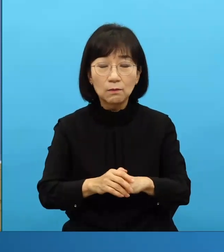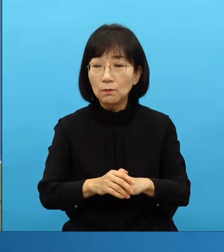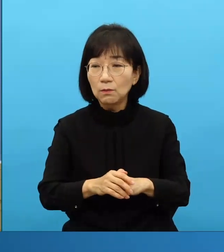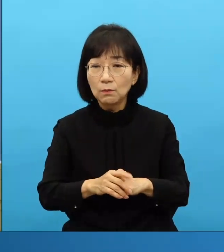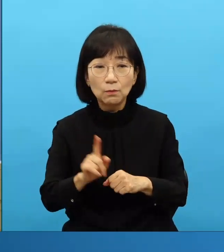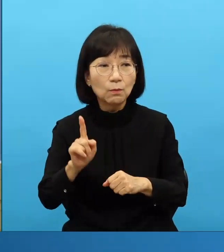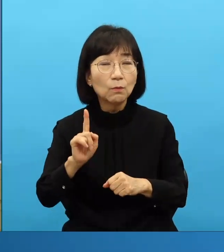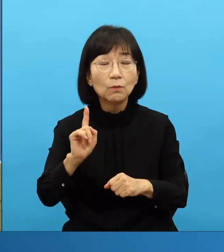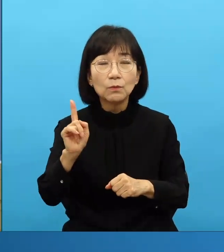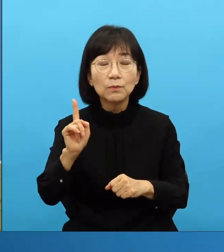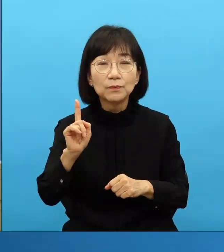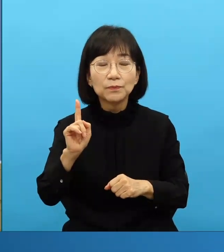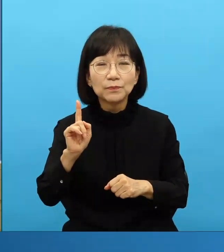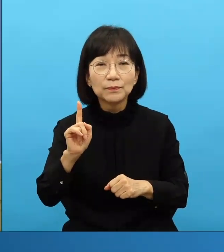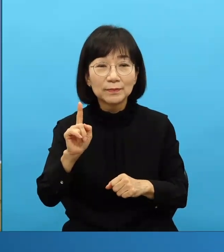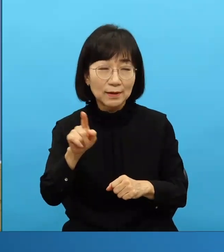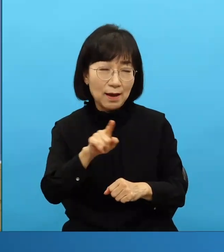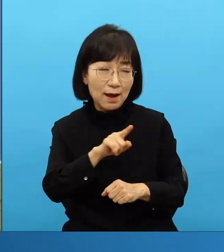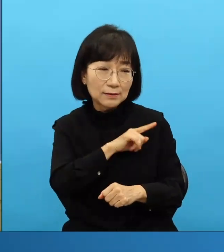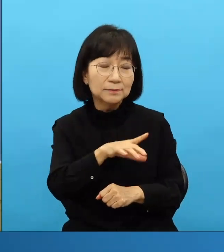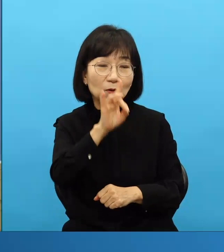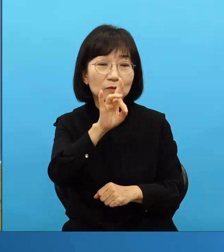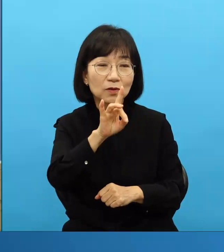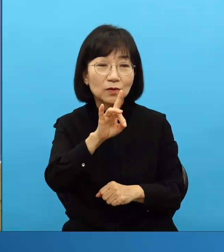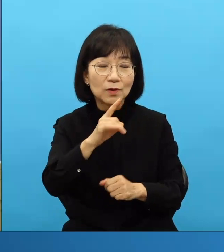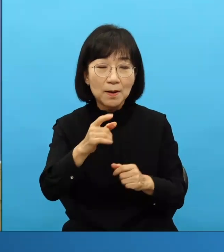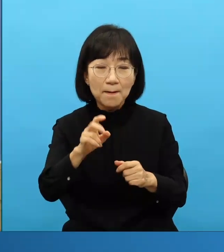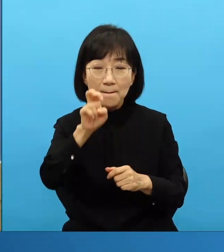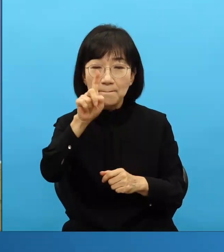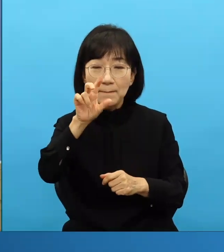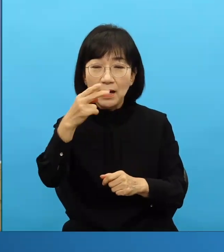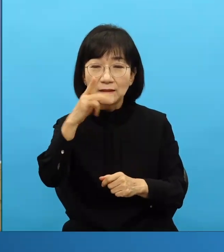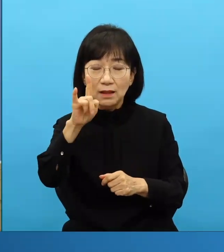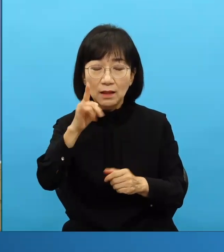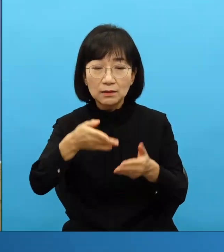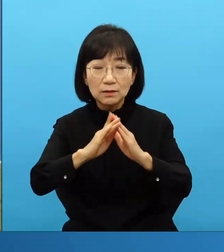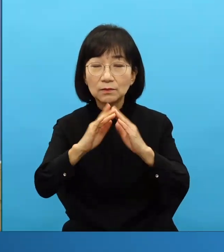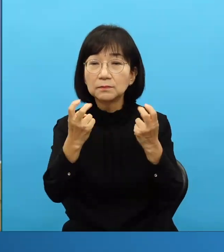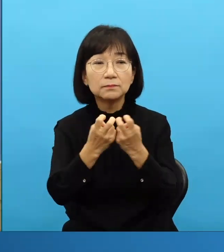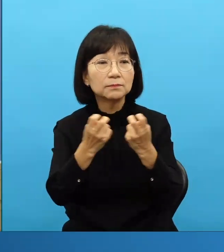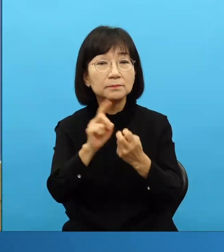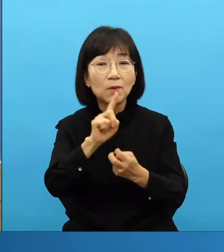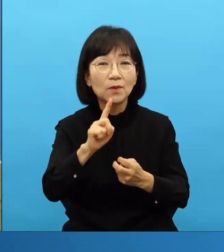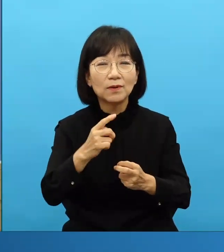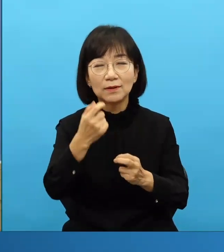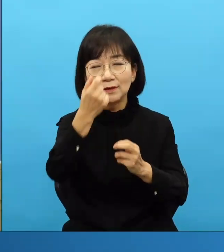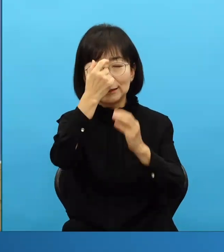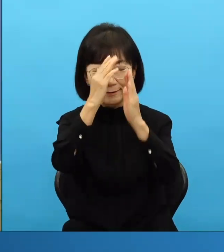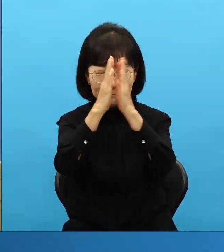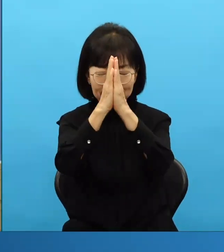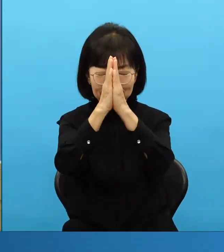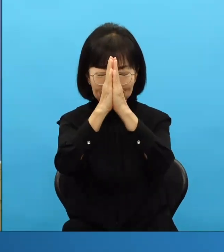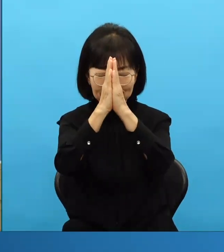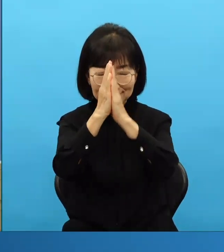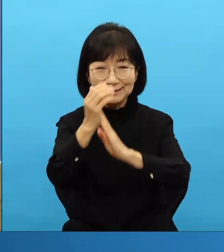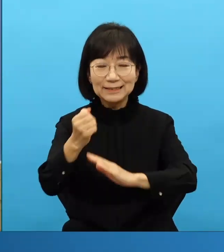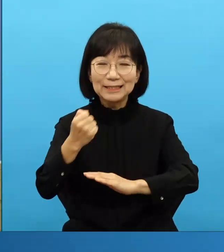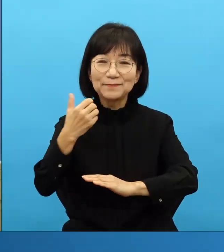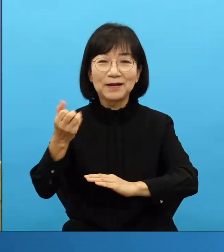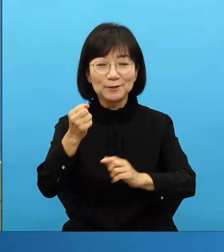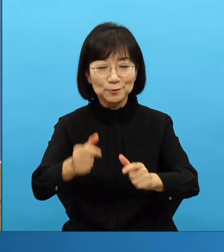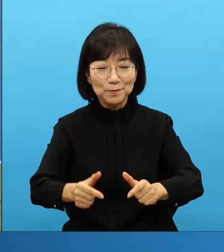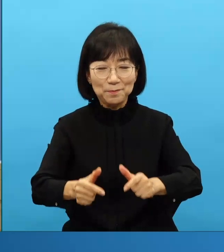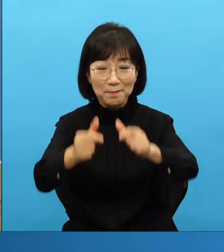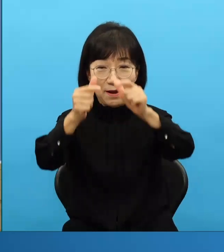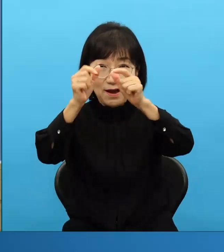partisan. How can you establish 가장 it? 먼저 기도로 세울 수 있는 거예요. Through prayer. 여러분 기도로 Through prayer. 망대를 세울 수 있길 바랍니다. May you truly raise